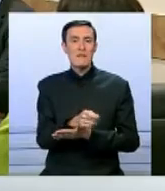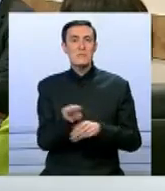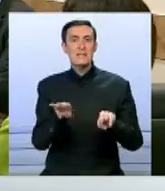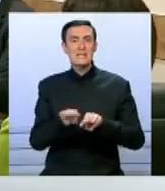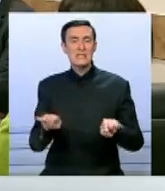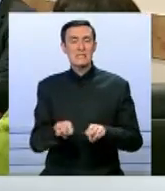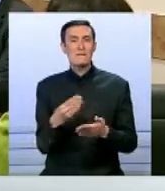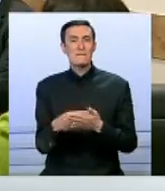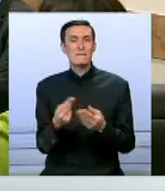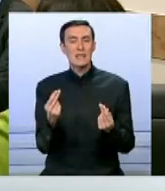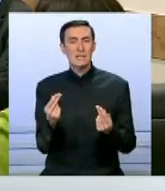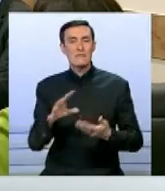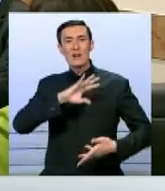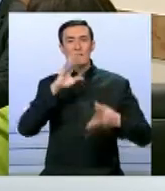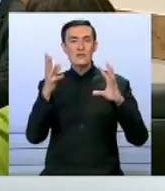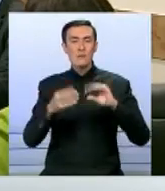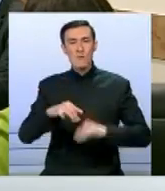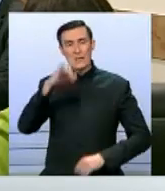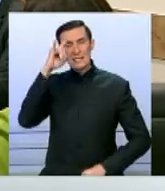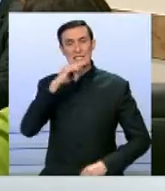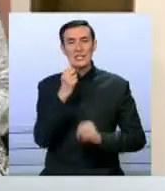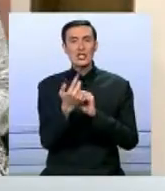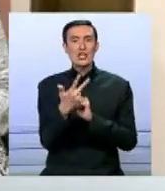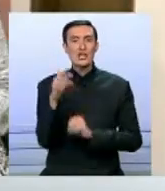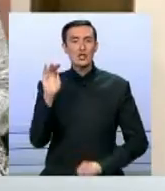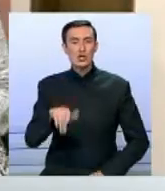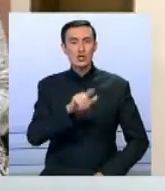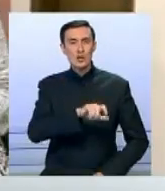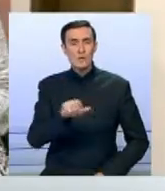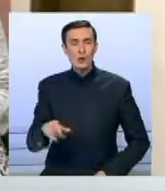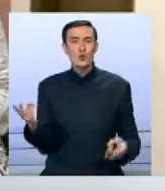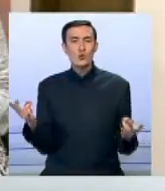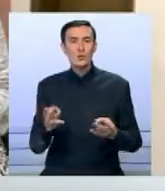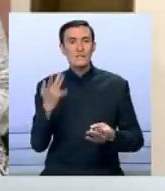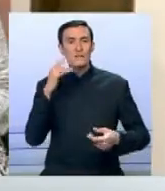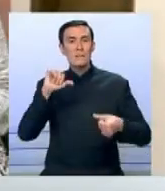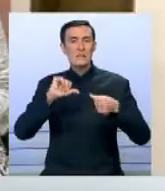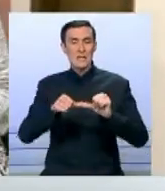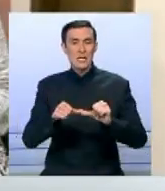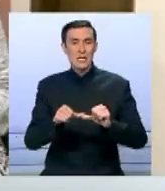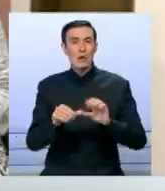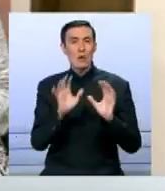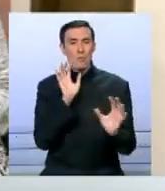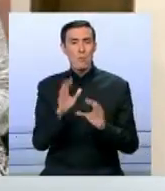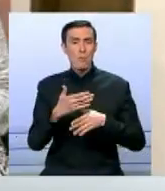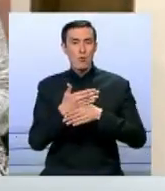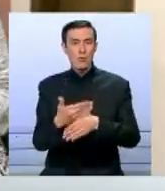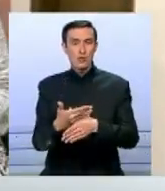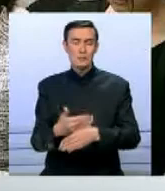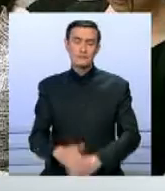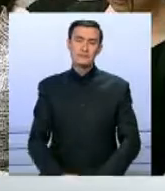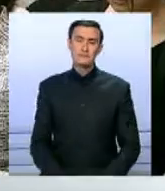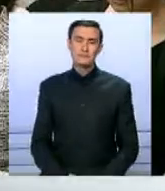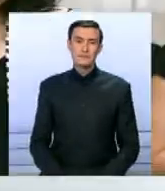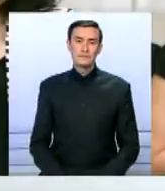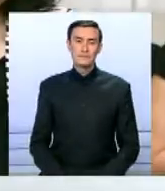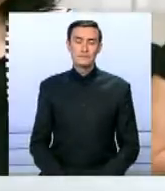Министерство финансов. Всего же в стране 13 тысяч человек, которые нуждаются в посторонней помощи.